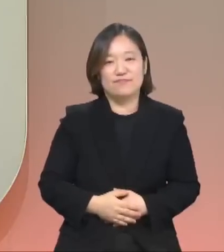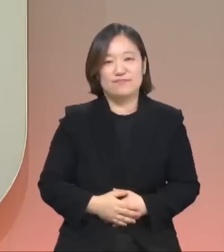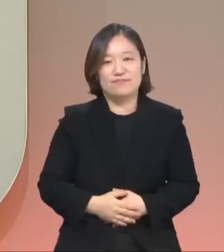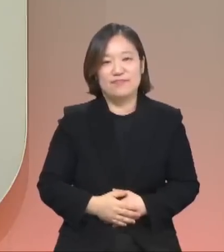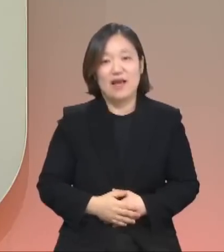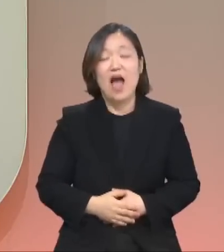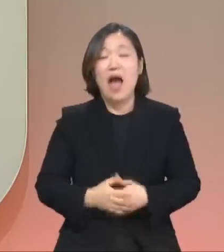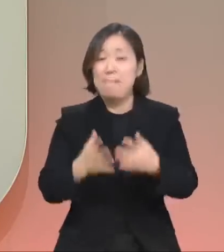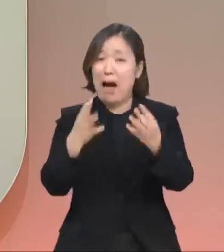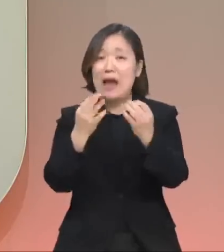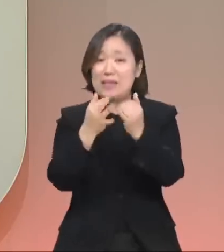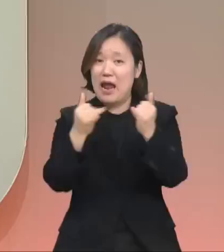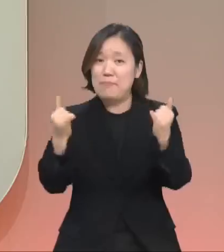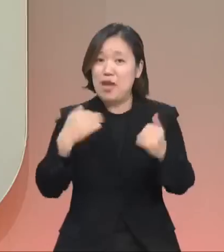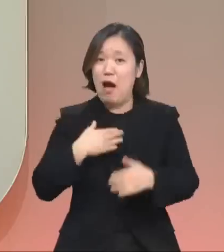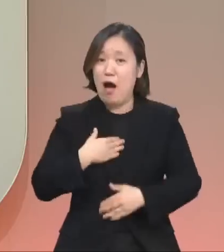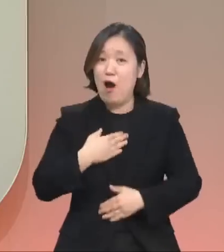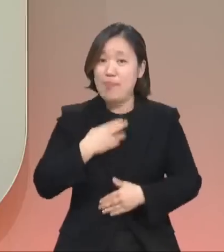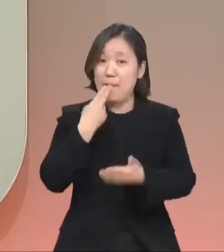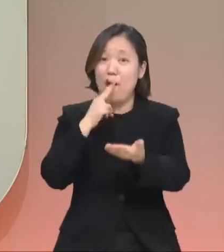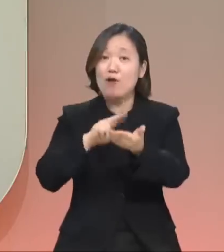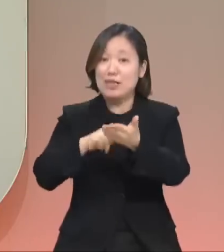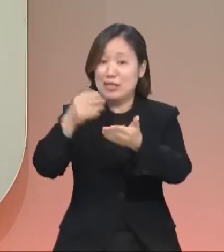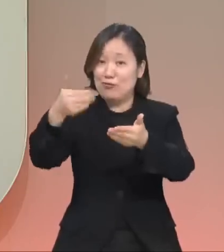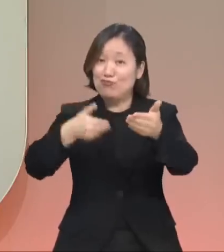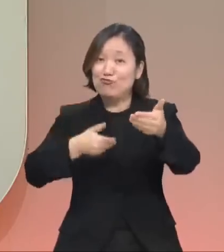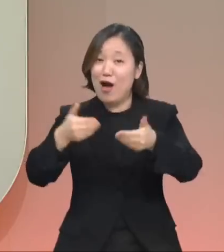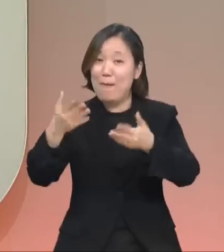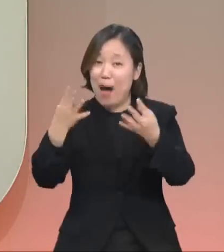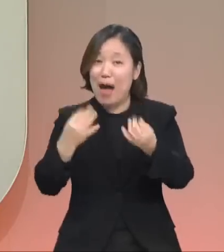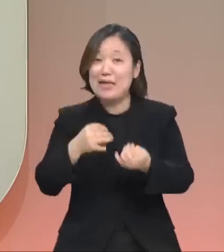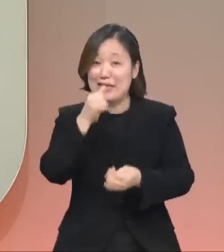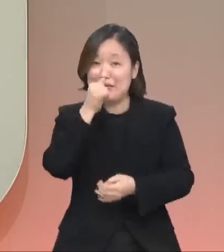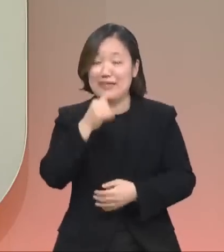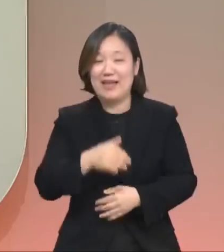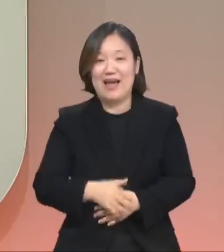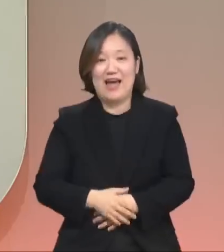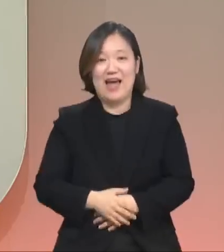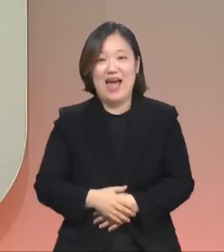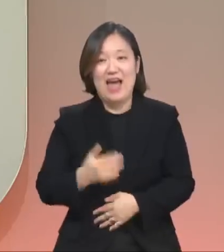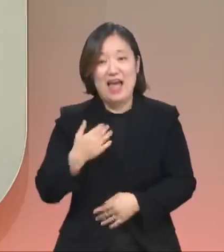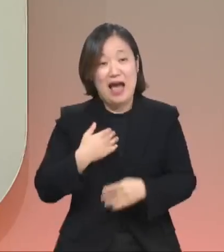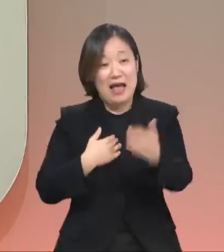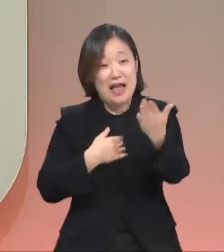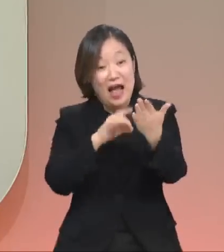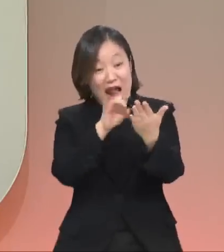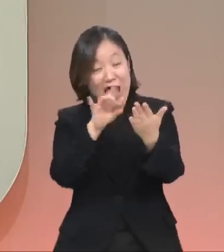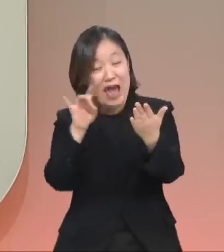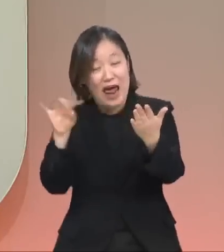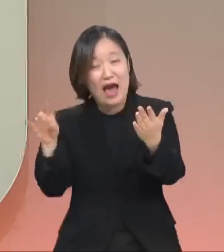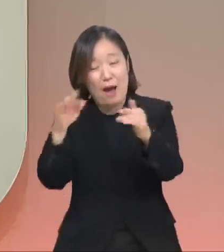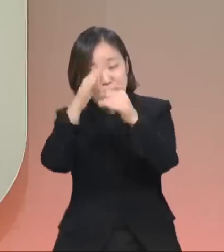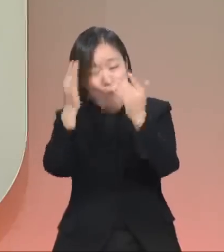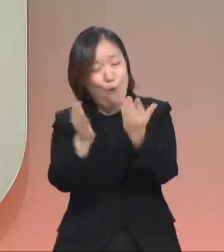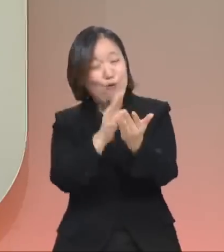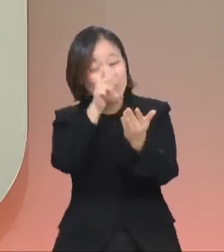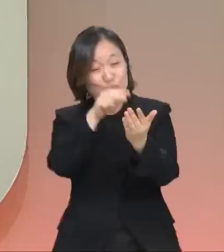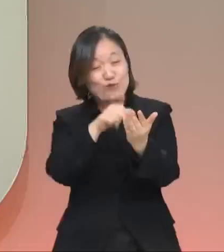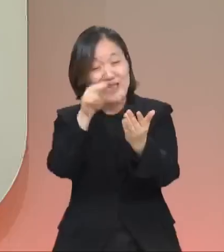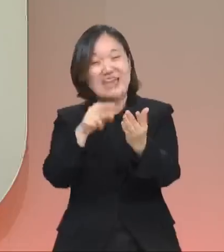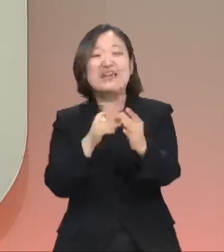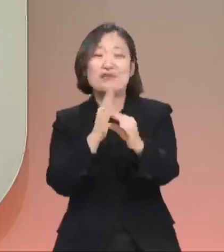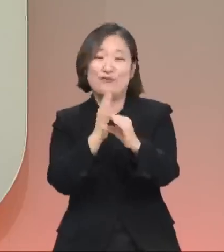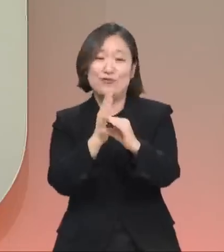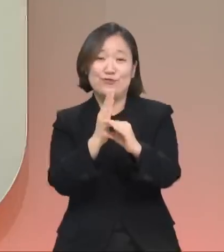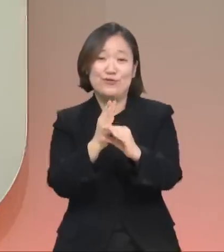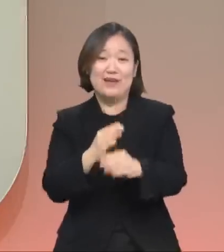보내주세요 그래서 많은 분들이 편지를 보내 주시는데 제가 하나하나 다 읽어보고 있습니다 그래서 제가 너무나